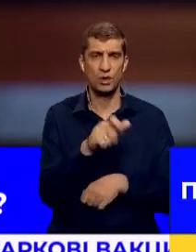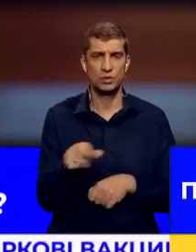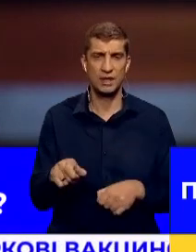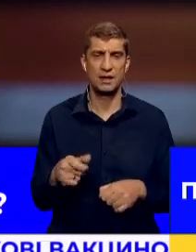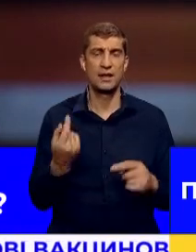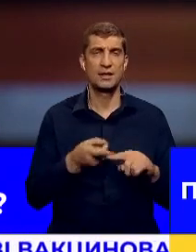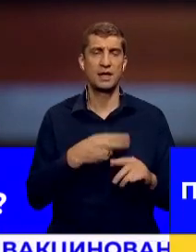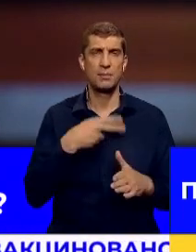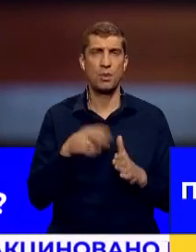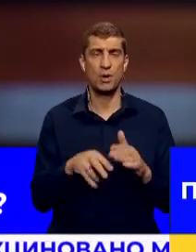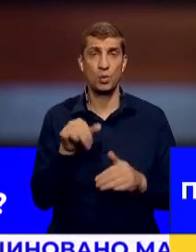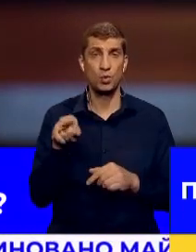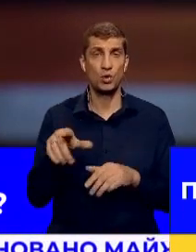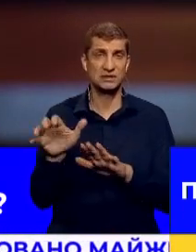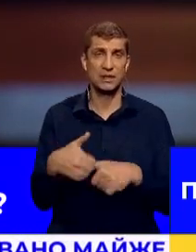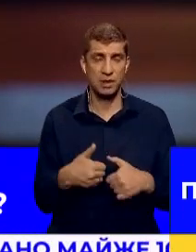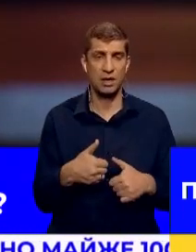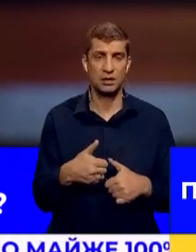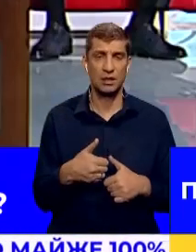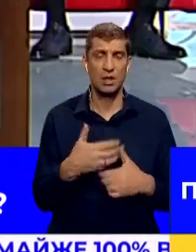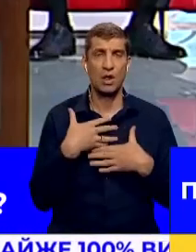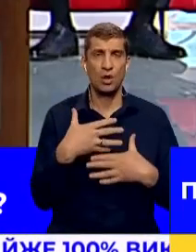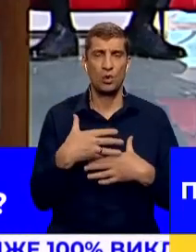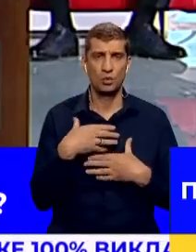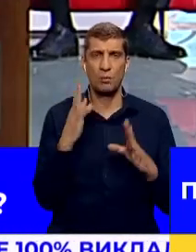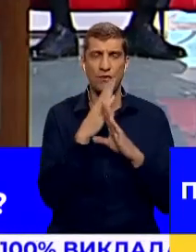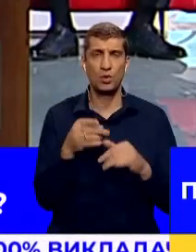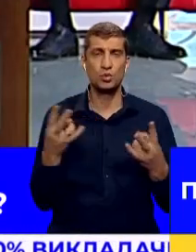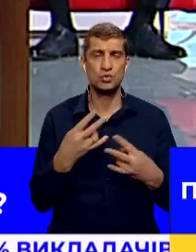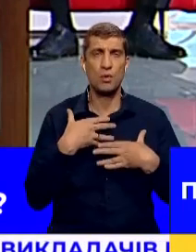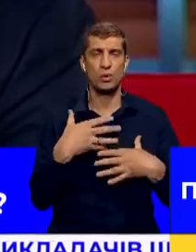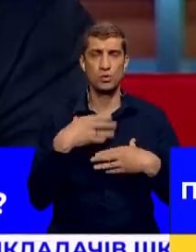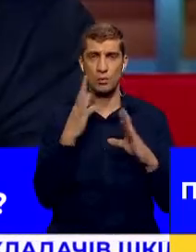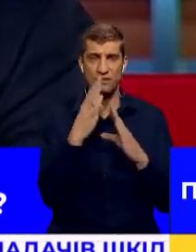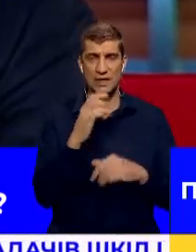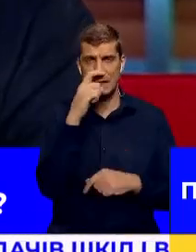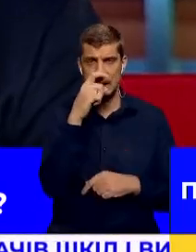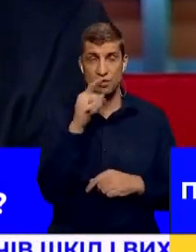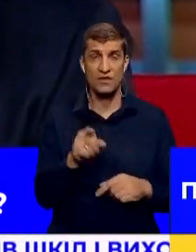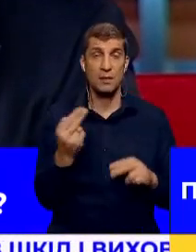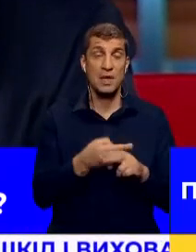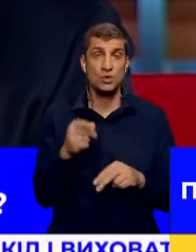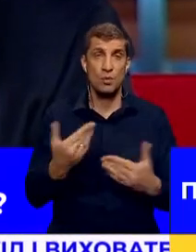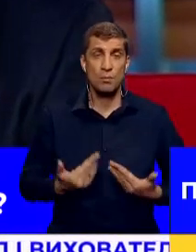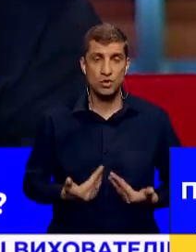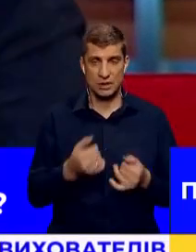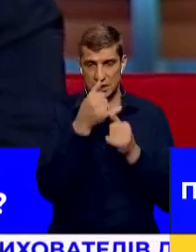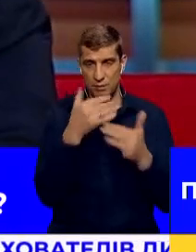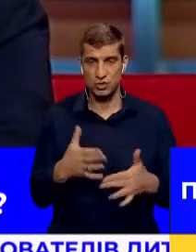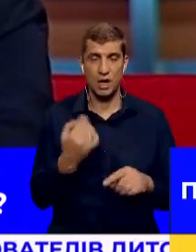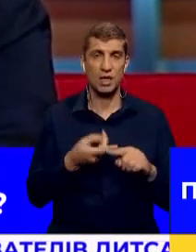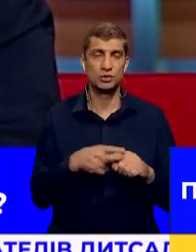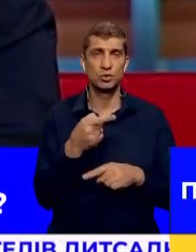які помирають, у нього забирають глоток повітря. Йому треба глоток повітря, кисню, він без нього прожити не може. А